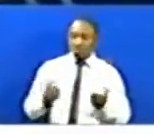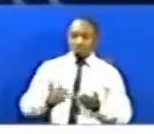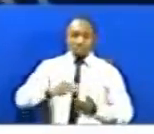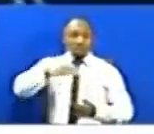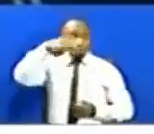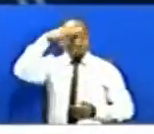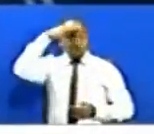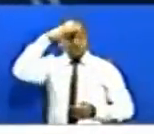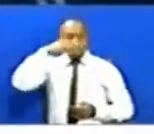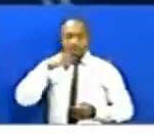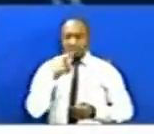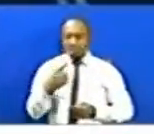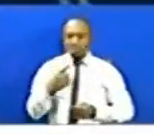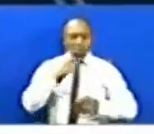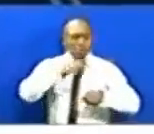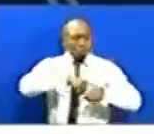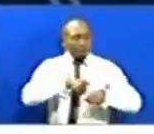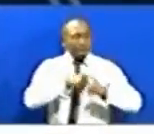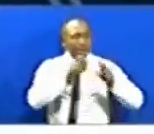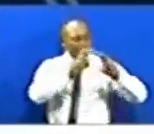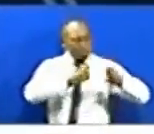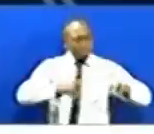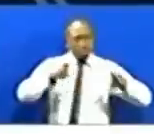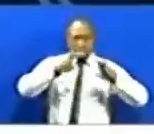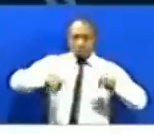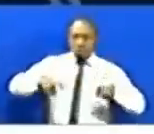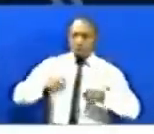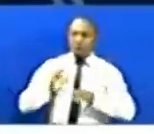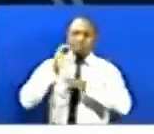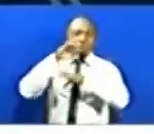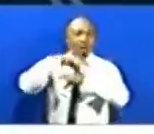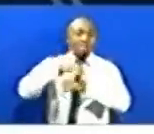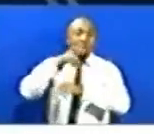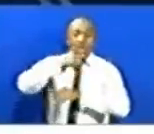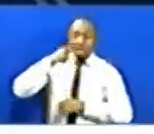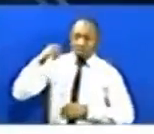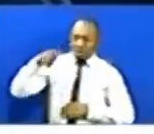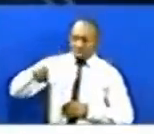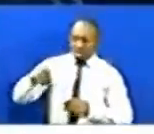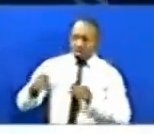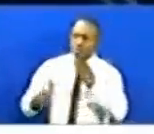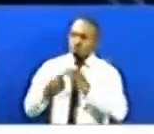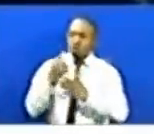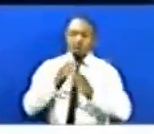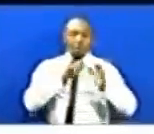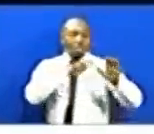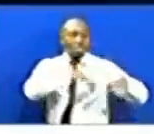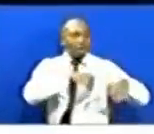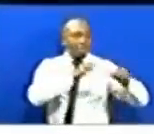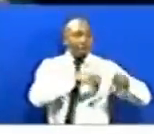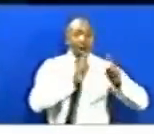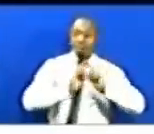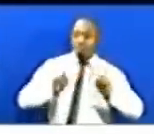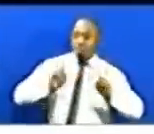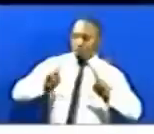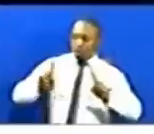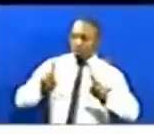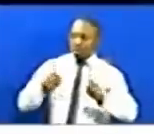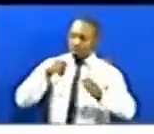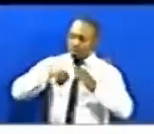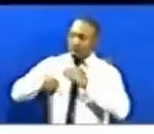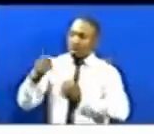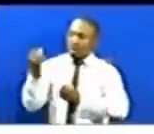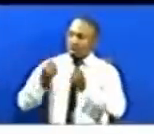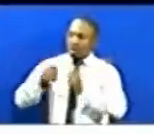Kamanda Magiligimba amesema katika upekuzi huo walifanikiwa kukamata nyama inayodhaniwa kuwa ni ya wanyamapori na nyingine katika gari